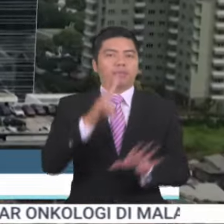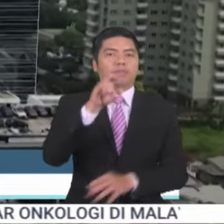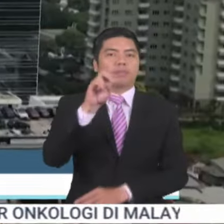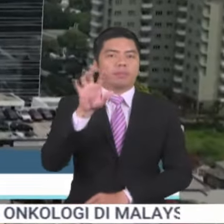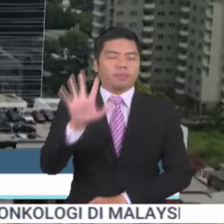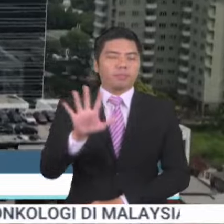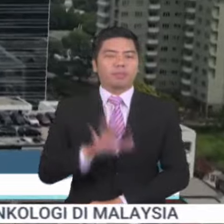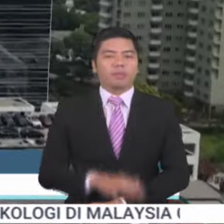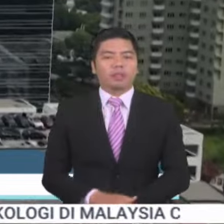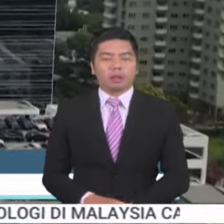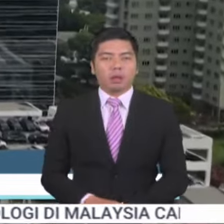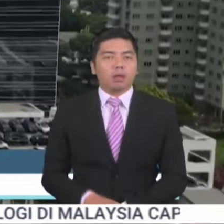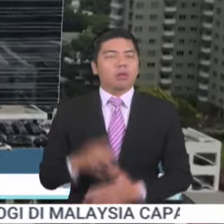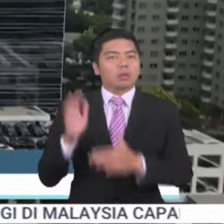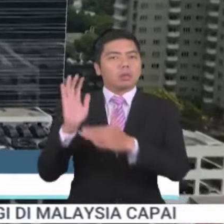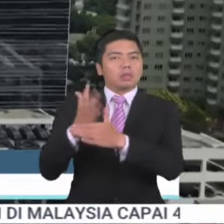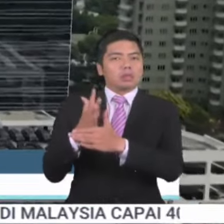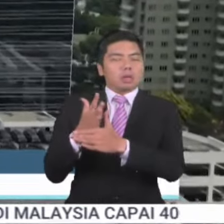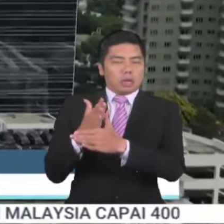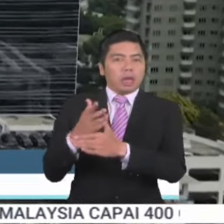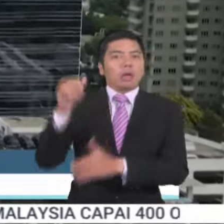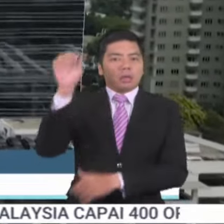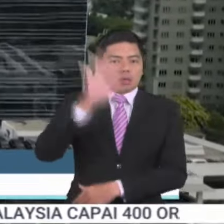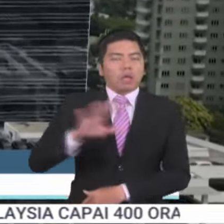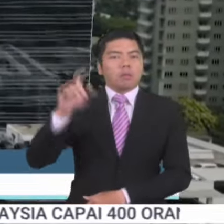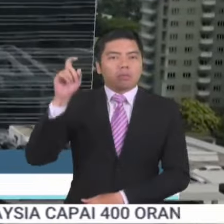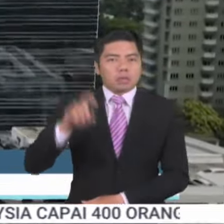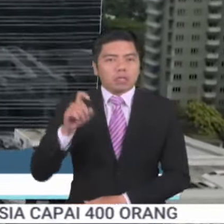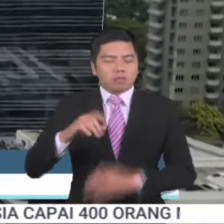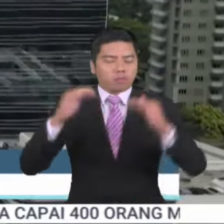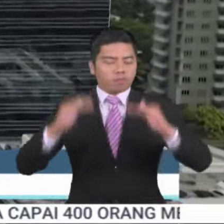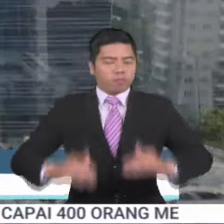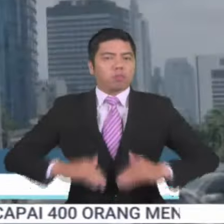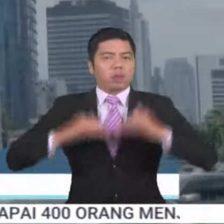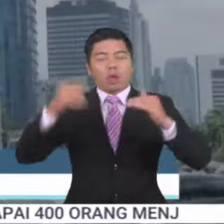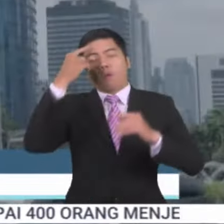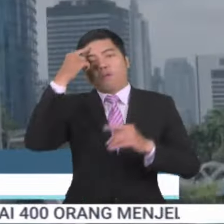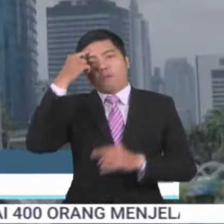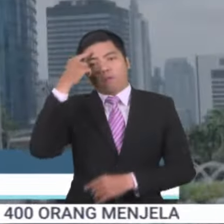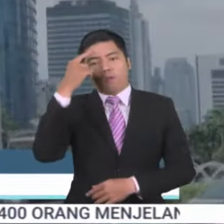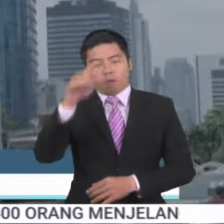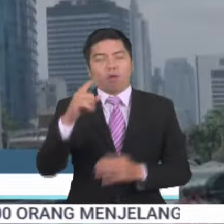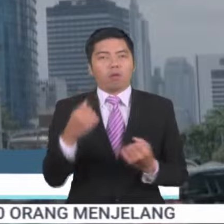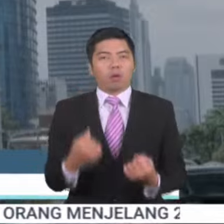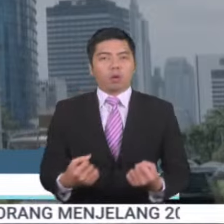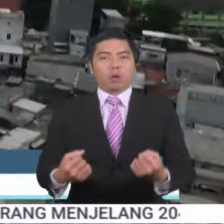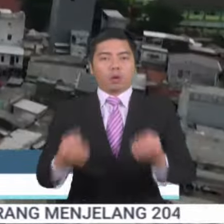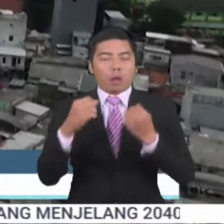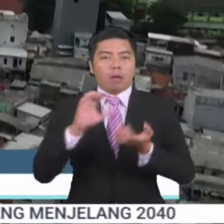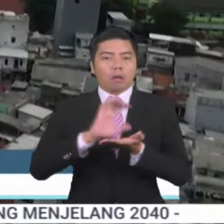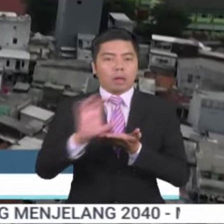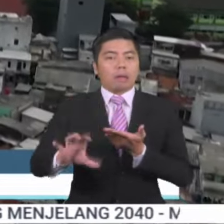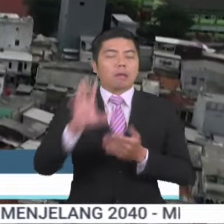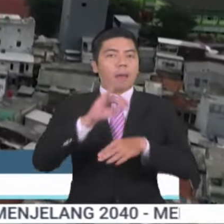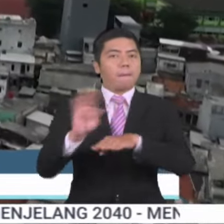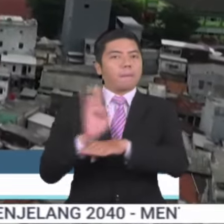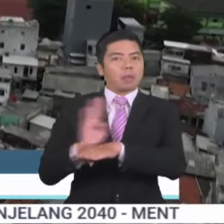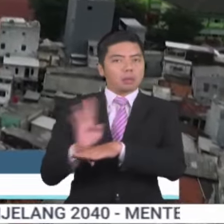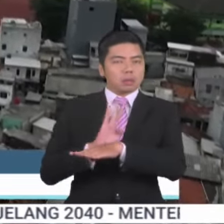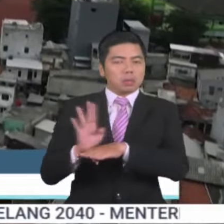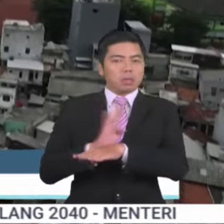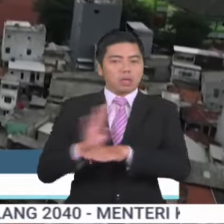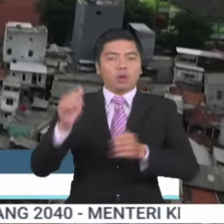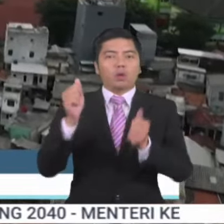2025. Perkongsian ASEAN juga perlu dipertingkat bertujuan mengukuhkan lagi pelaburan dan perdagangan